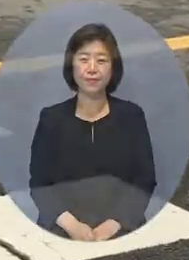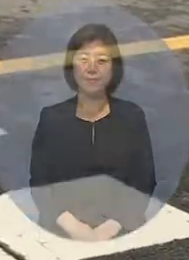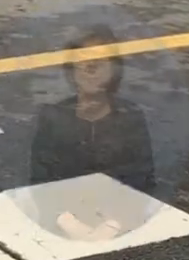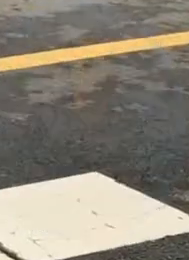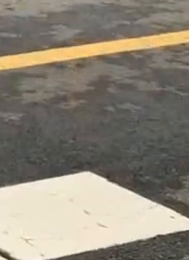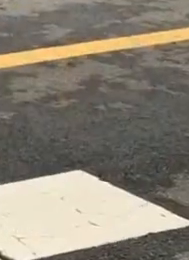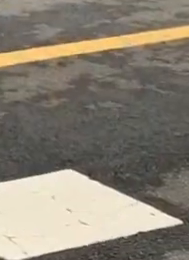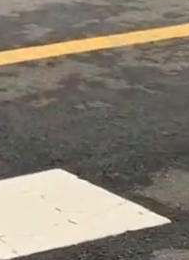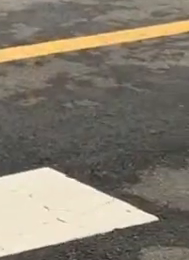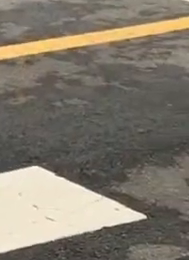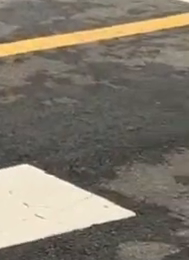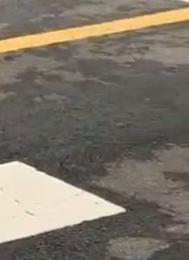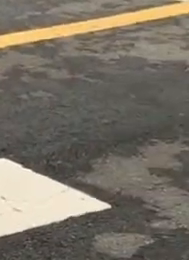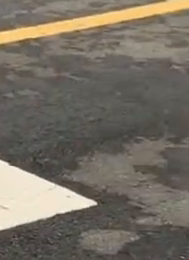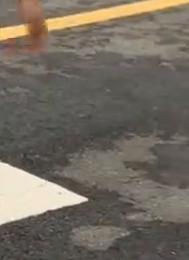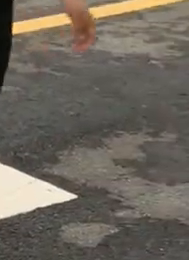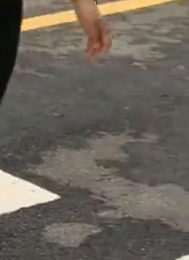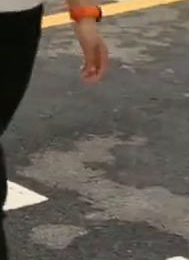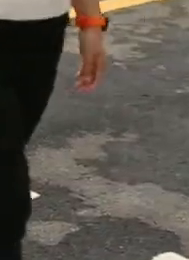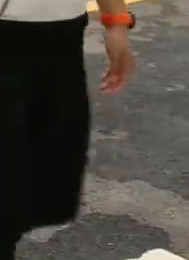네. 네.